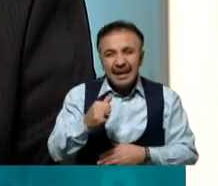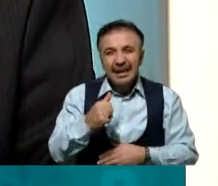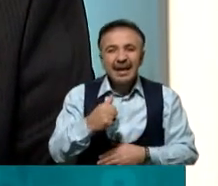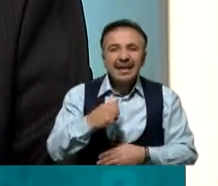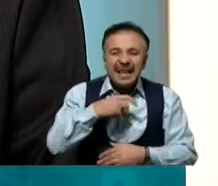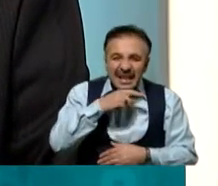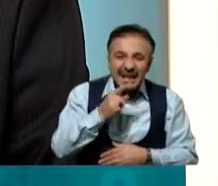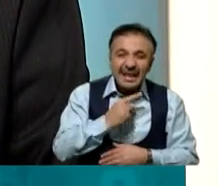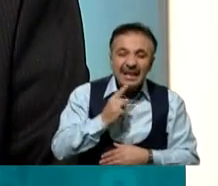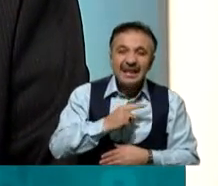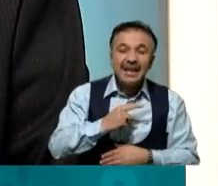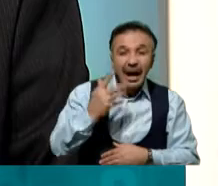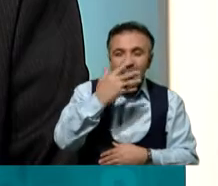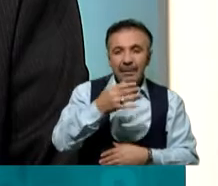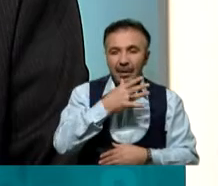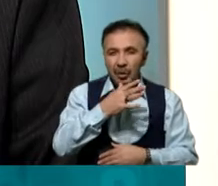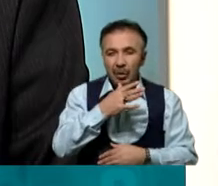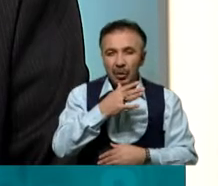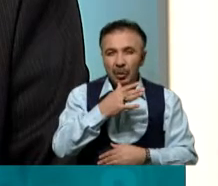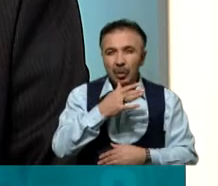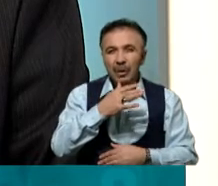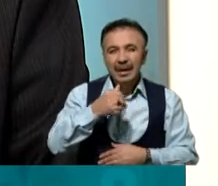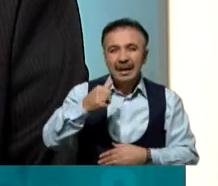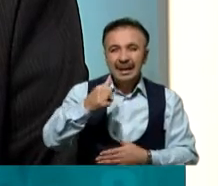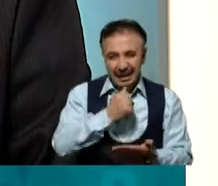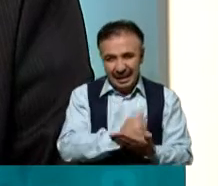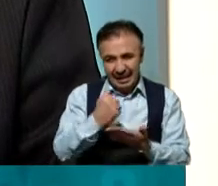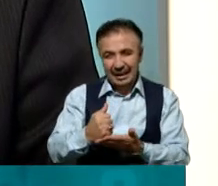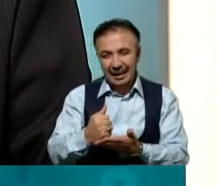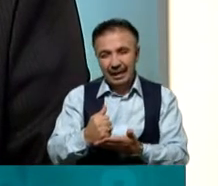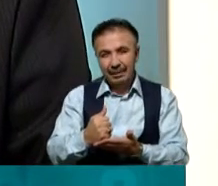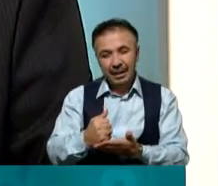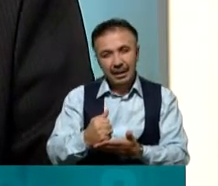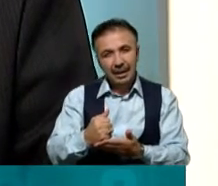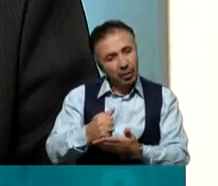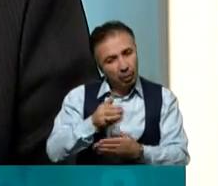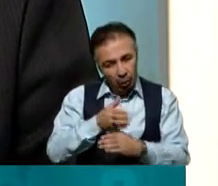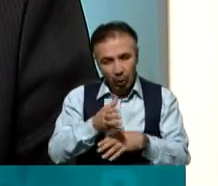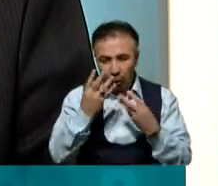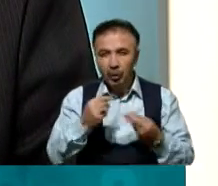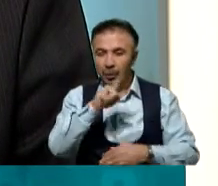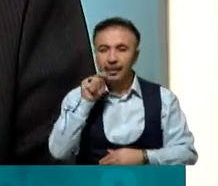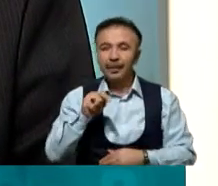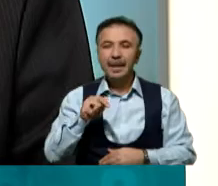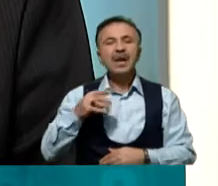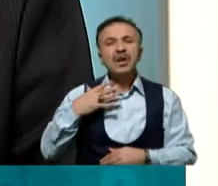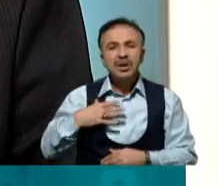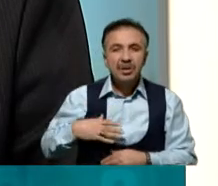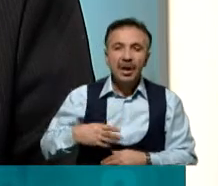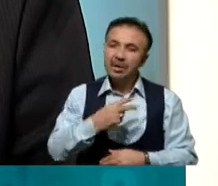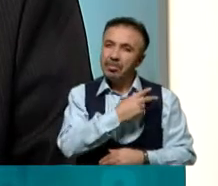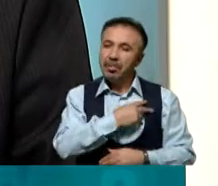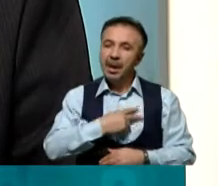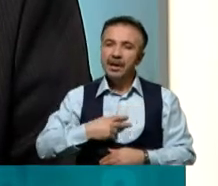nedir? Nikah yani hangi şekliyle olursa olsun ister belediyede işte bir